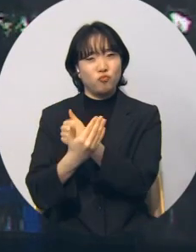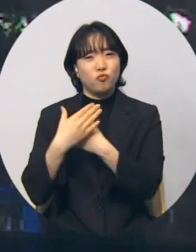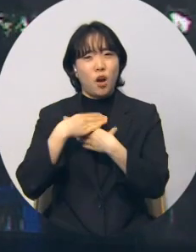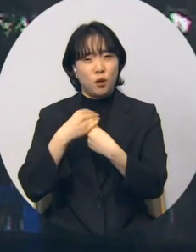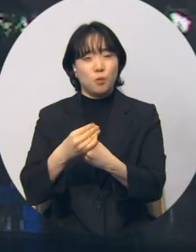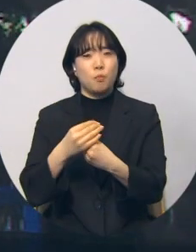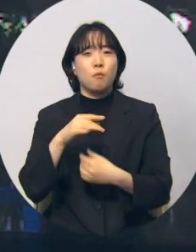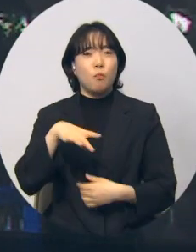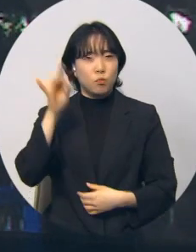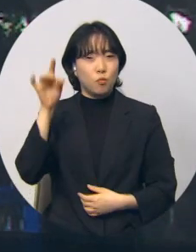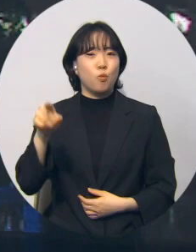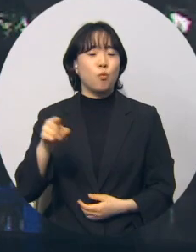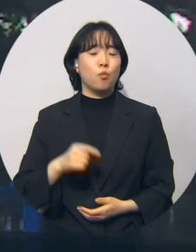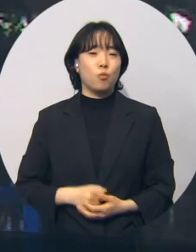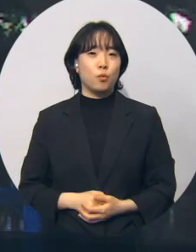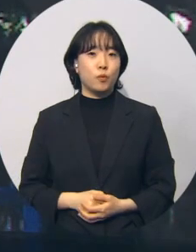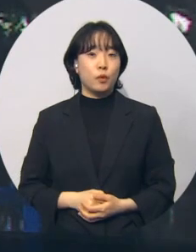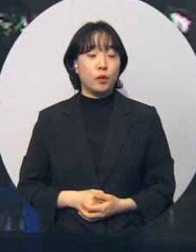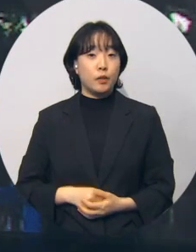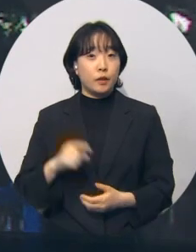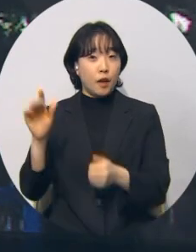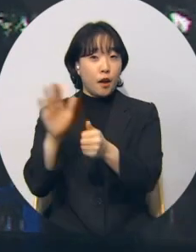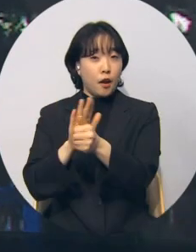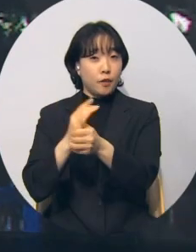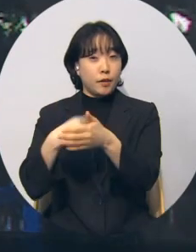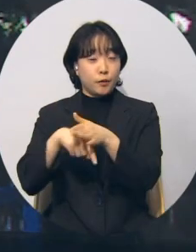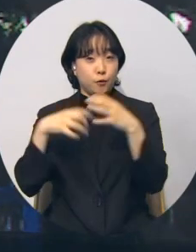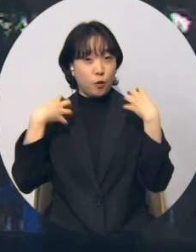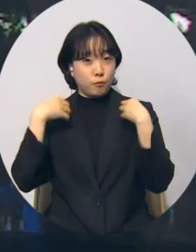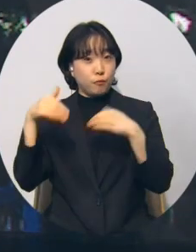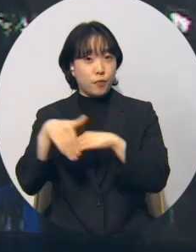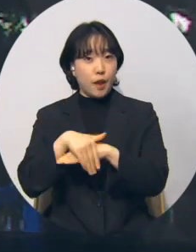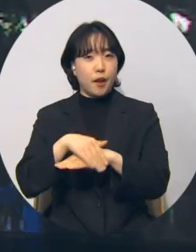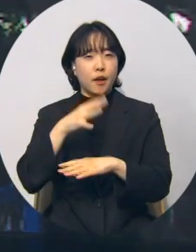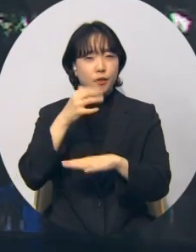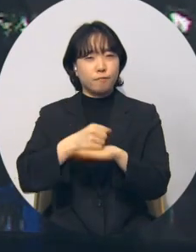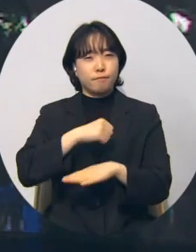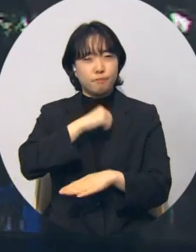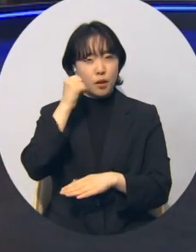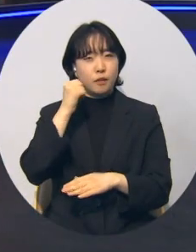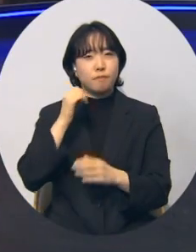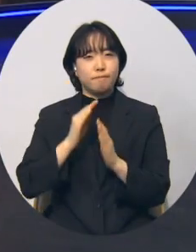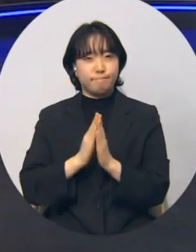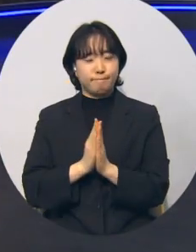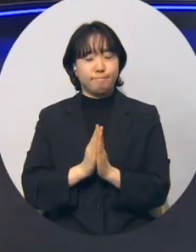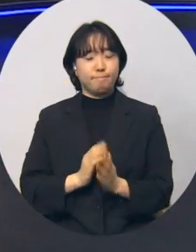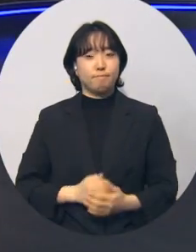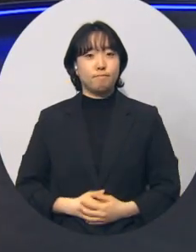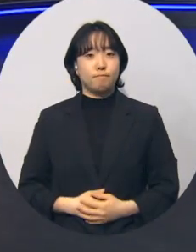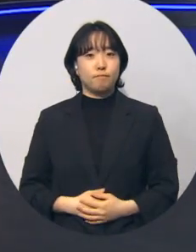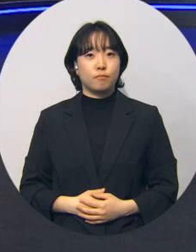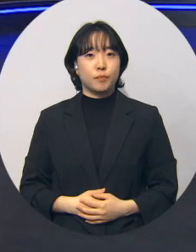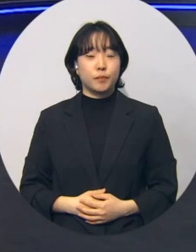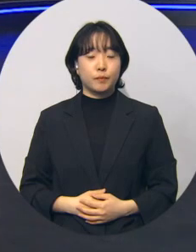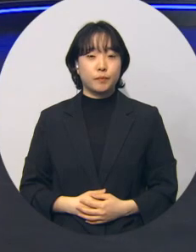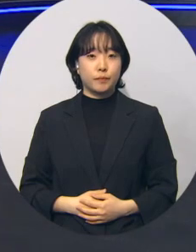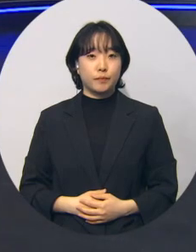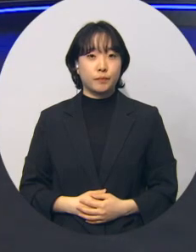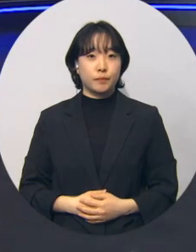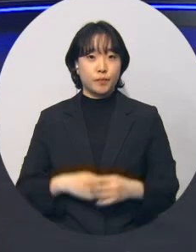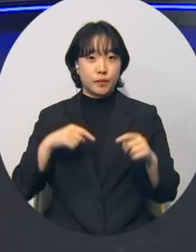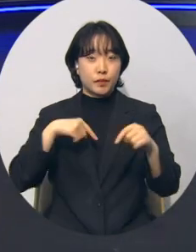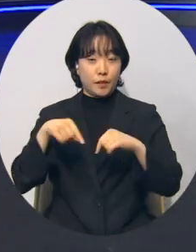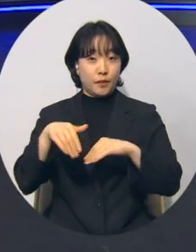대원들의 안전을 위한 정부의 계획이 부디 시료를 거두기를 기대해 봅니다 정책의 자물쇠를 어는